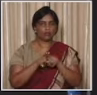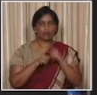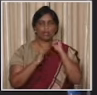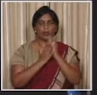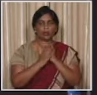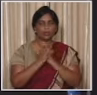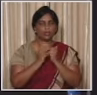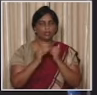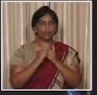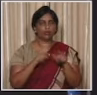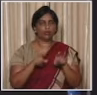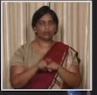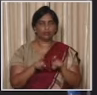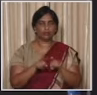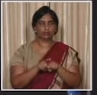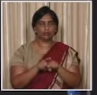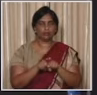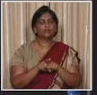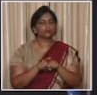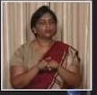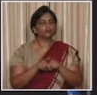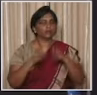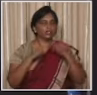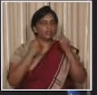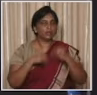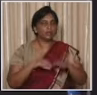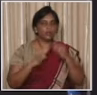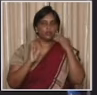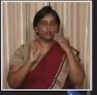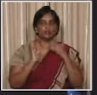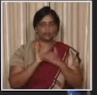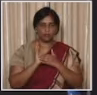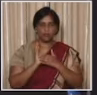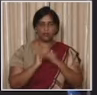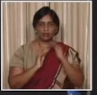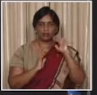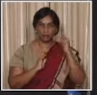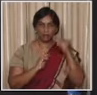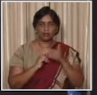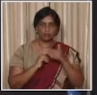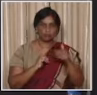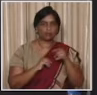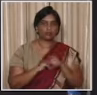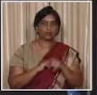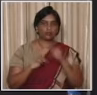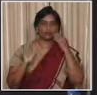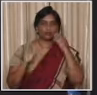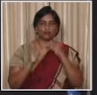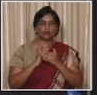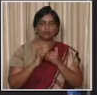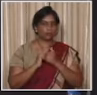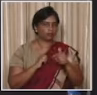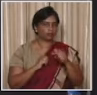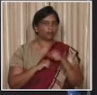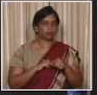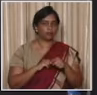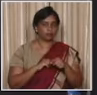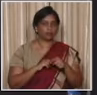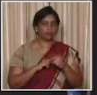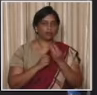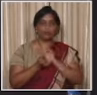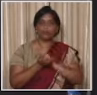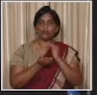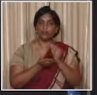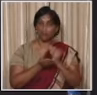ඒ මුදල් අහිමි වෙන්න පුළුවන්. එහෙම අහිමි වුණොත් ලංකාවට අපරාධේ, විශේෂයෙන්ම සෞඛ්‍ය ශාස්ත්‍රය ගොඩනගන්න ඒ වගේ අරමුදලක් පාවිච්චි